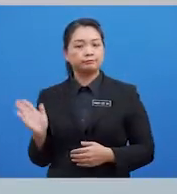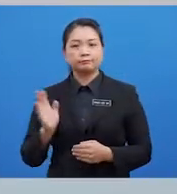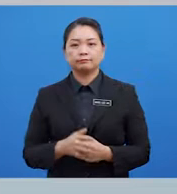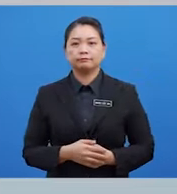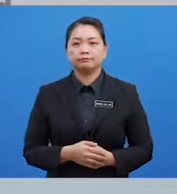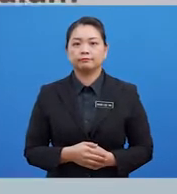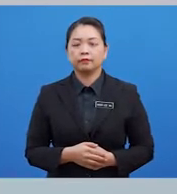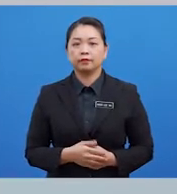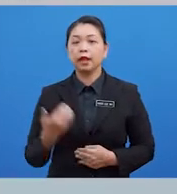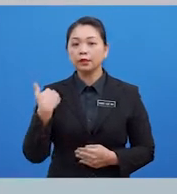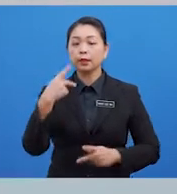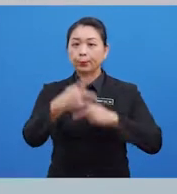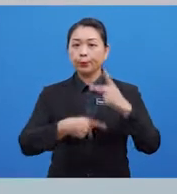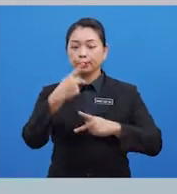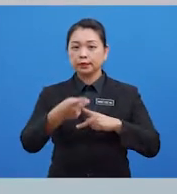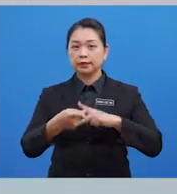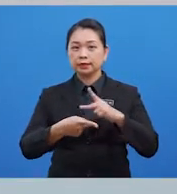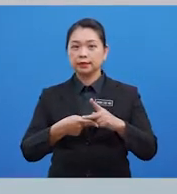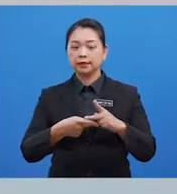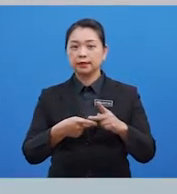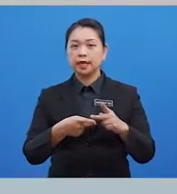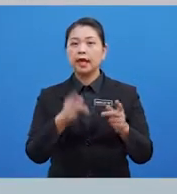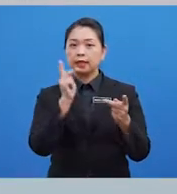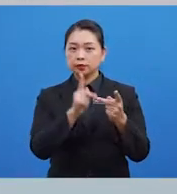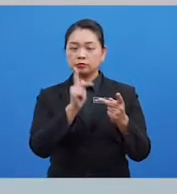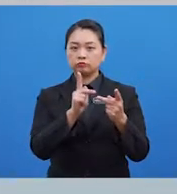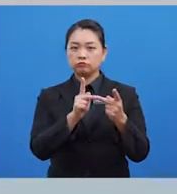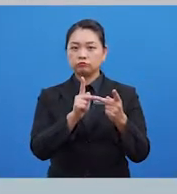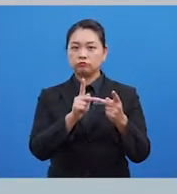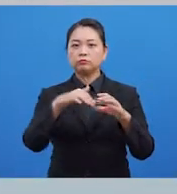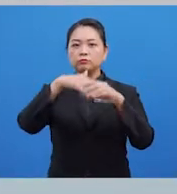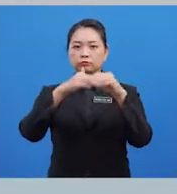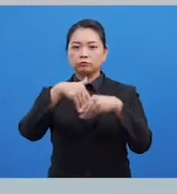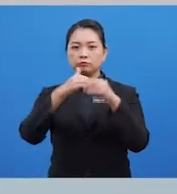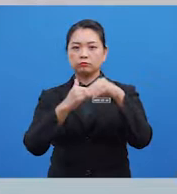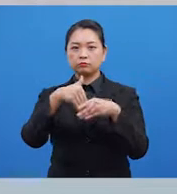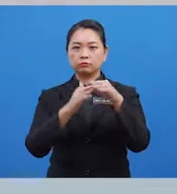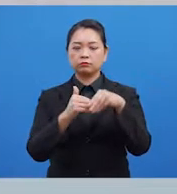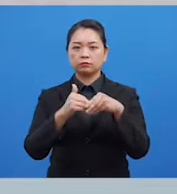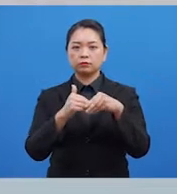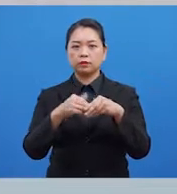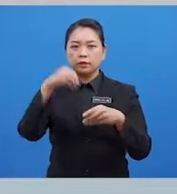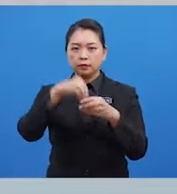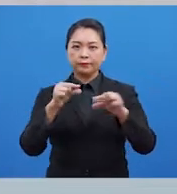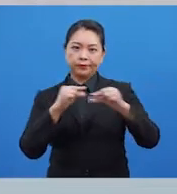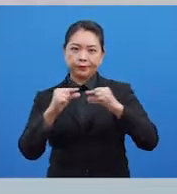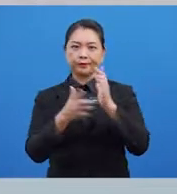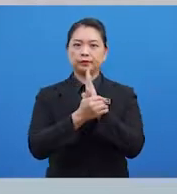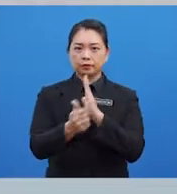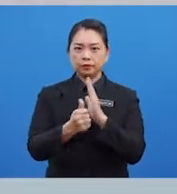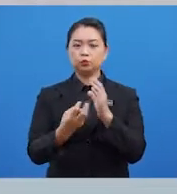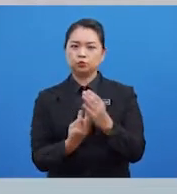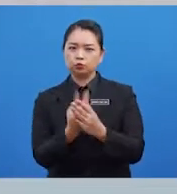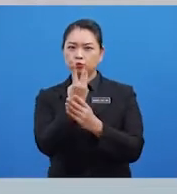Merupakan Proses Adaptasi Komponen Kelenturan Atau Fleksibiliti Dalam Pergerakan